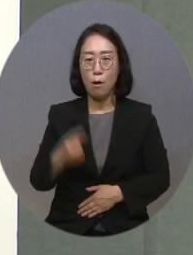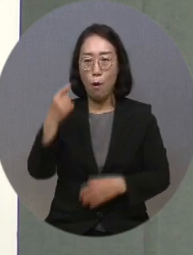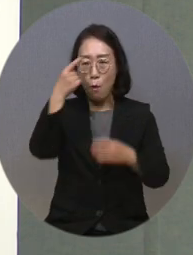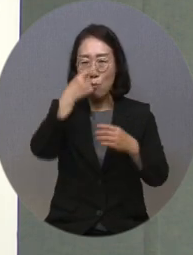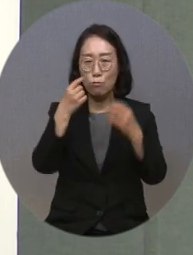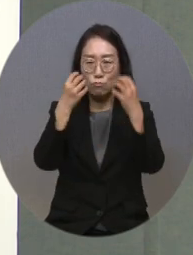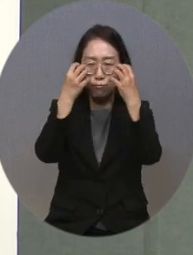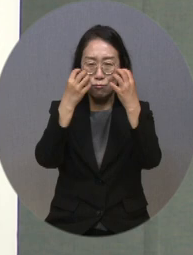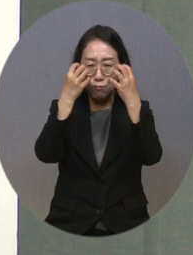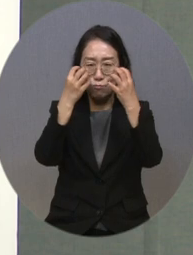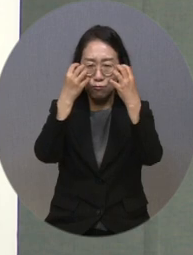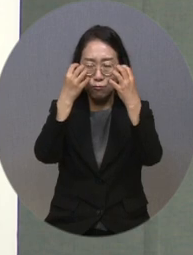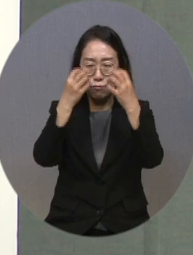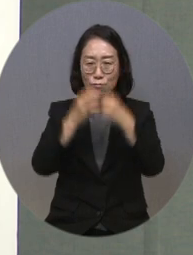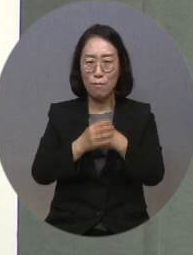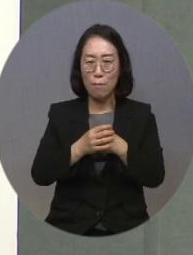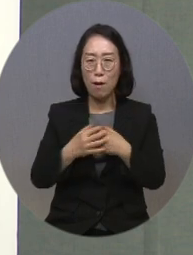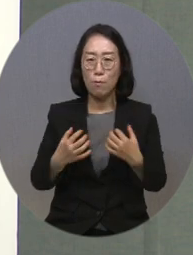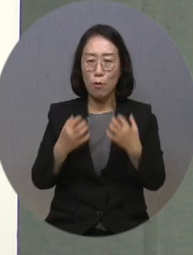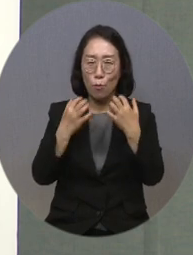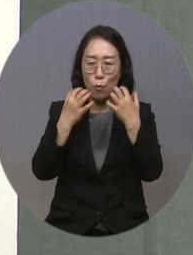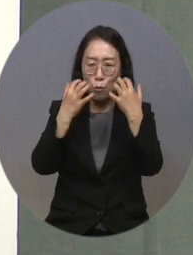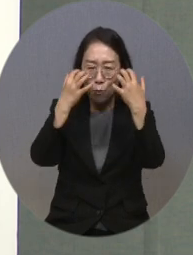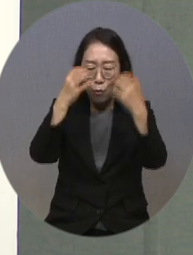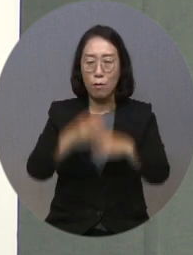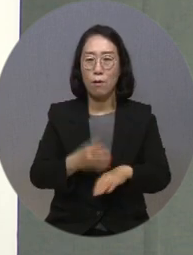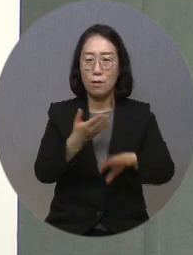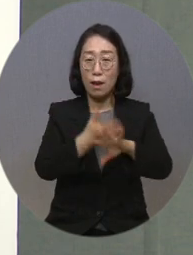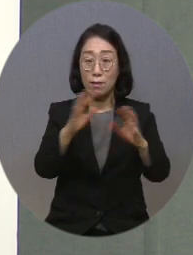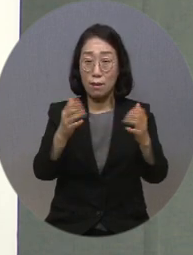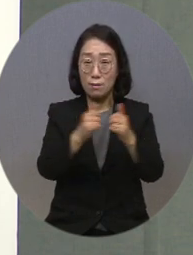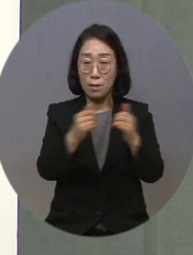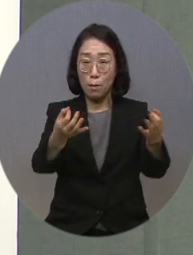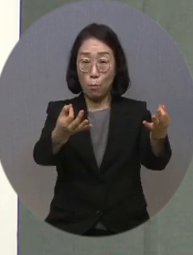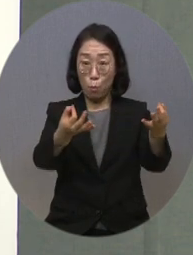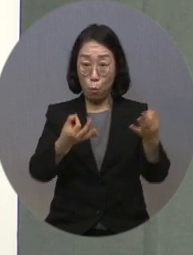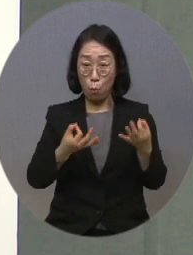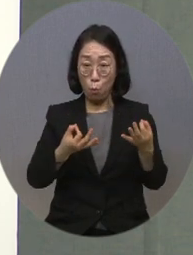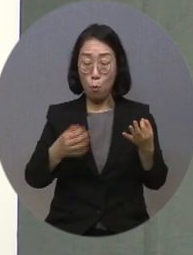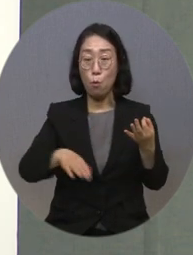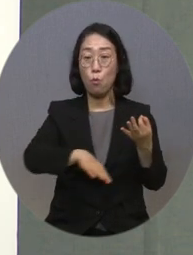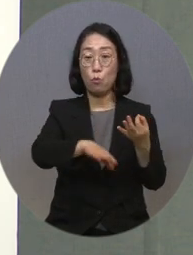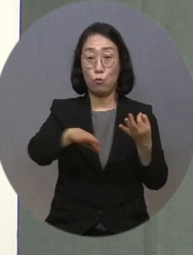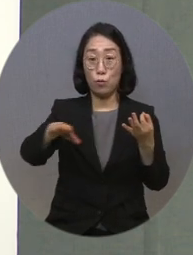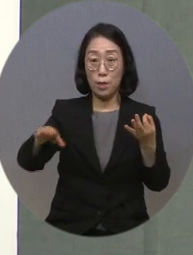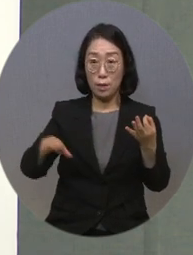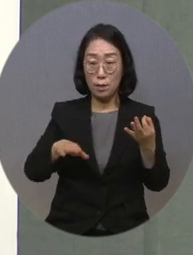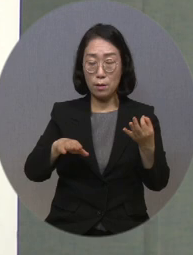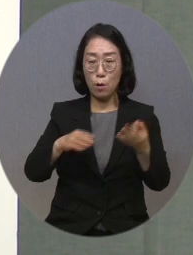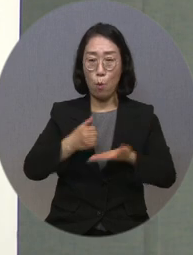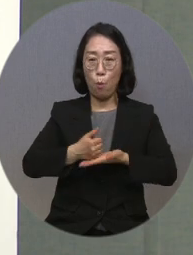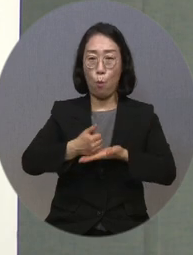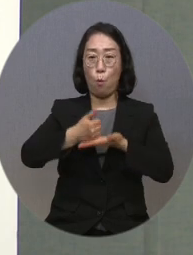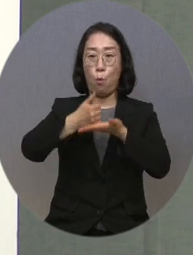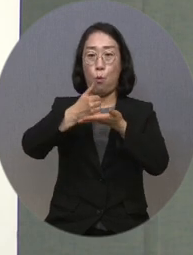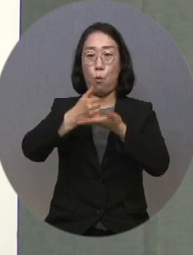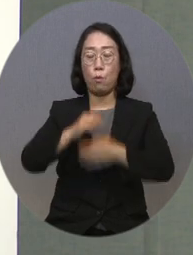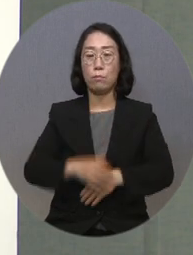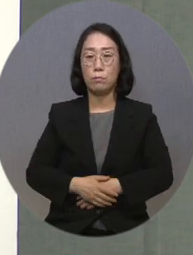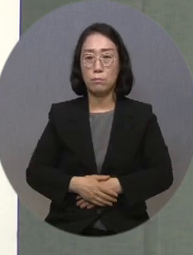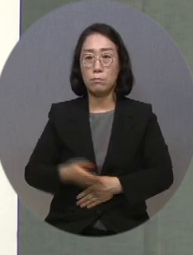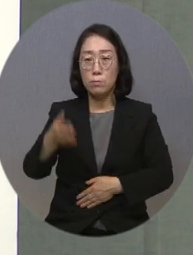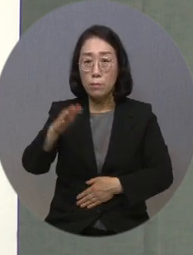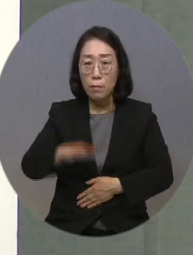뜨거워질 뿐만 아니라 우리 국민들이 외국인도 우리나라를 이렇게 높이 평가를 하는데